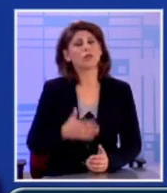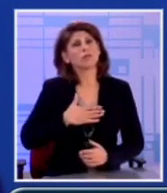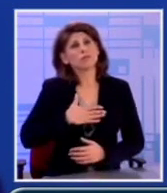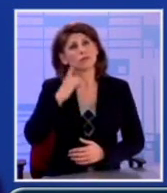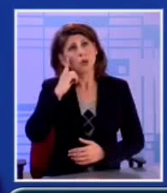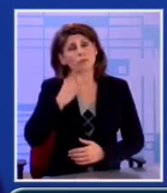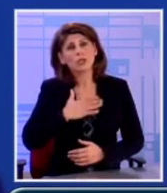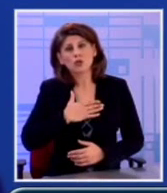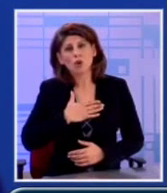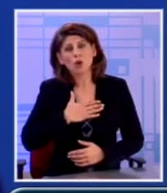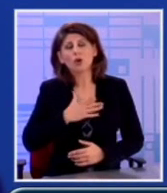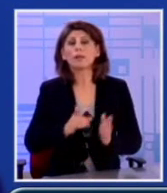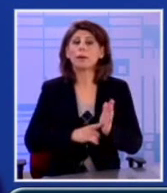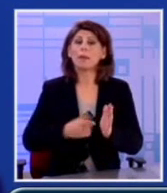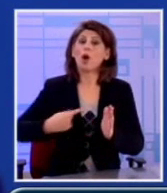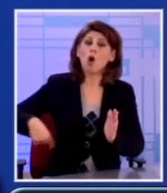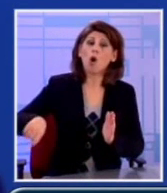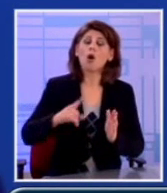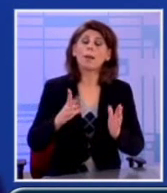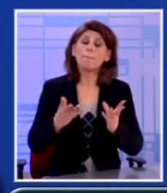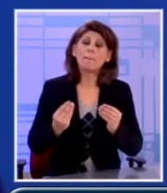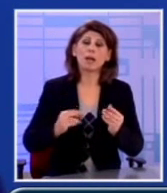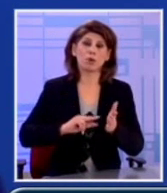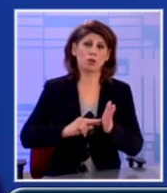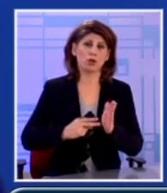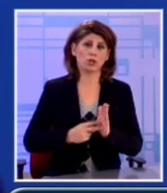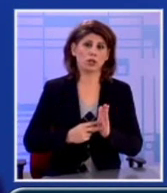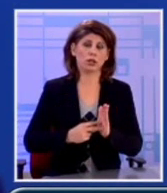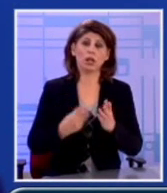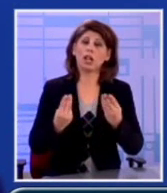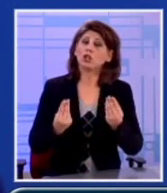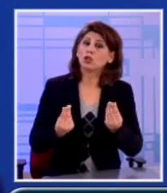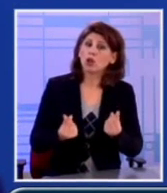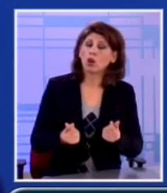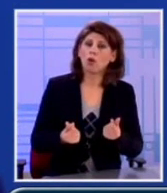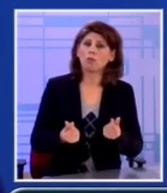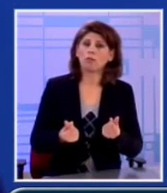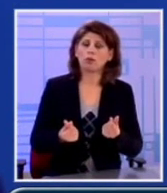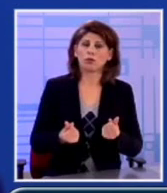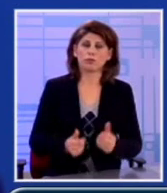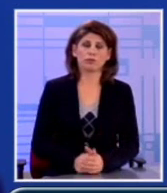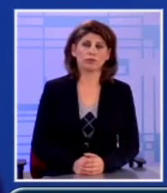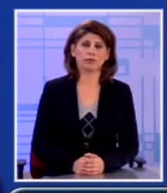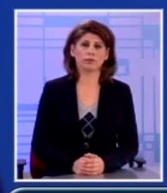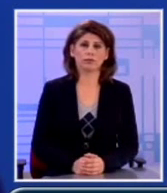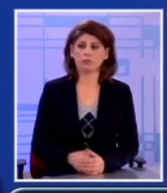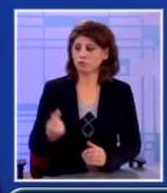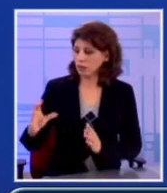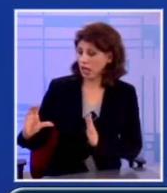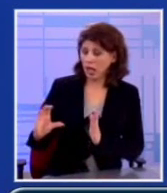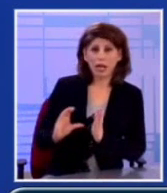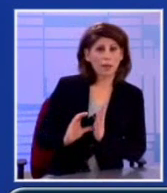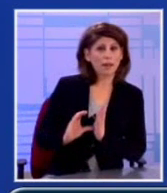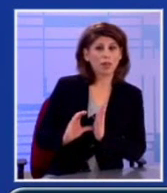Νομίζω ότι πρέπει όλοι να είμαστε πάρα πολύ προσεκτικοί για τον τρόπο με τον οποίο διατίθενται οι πόροι